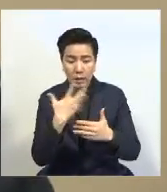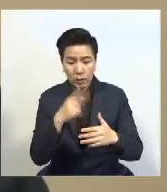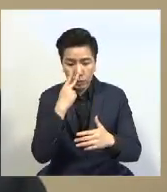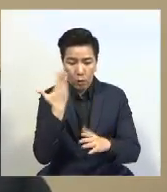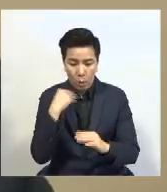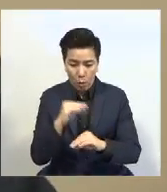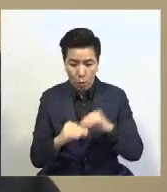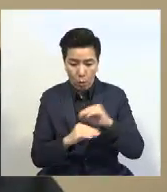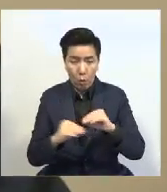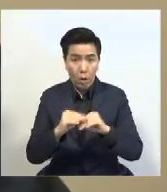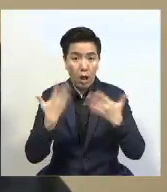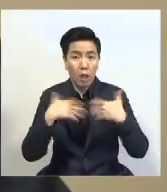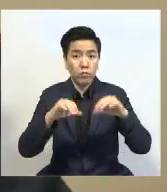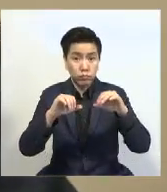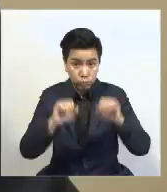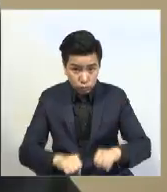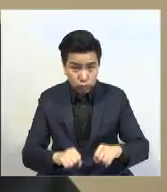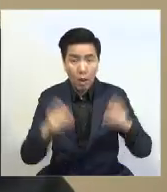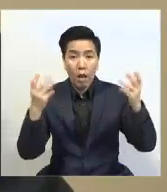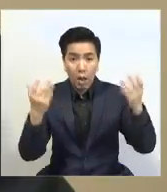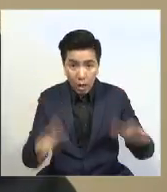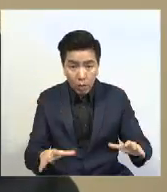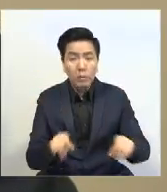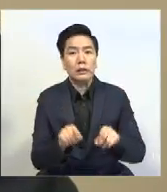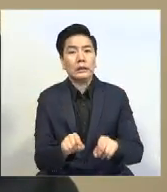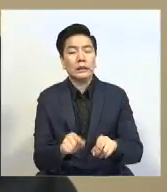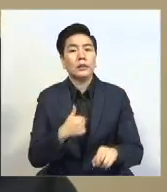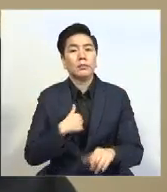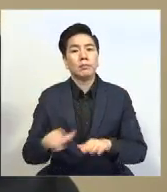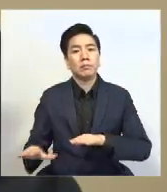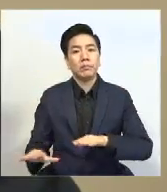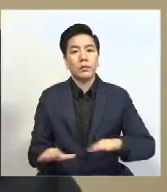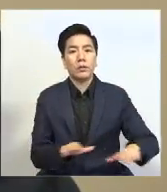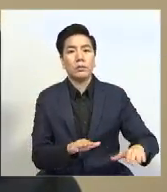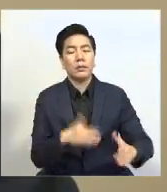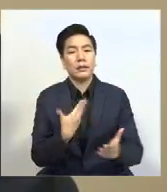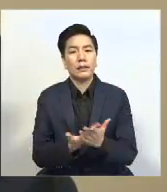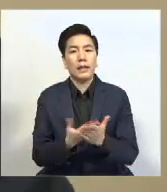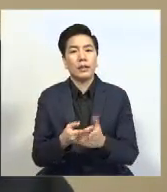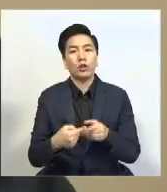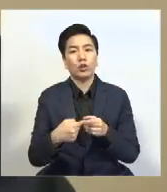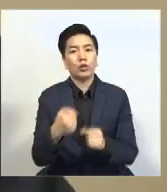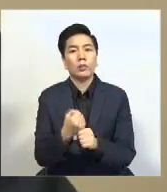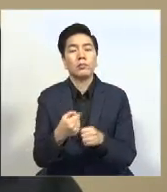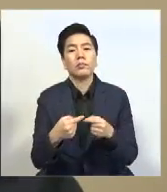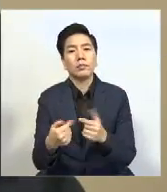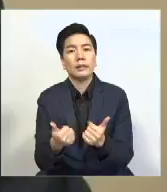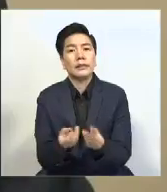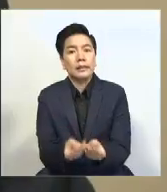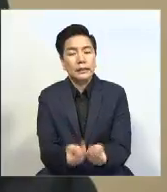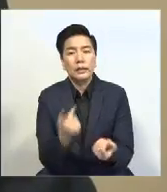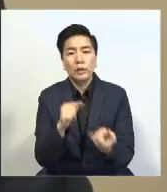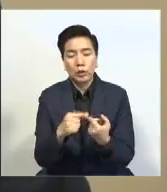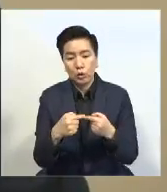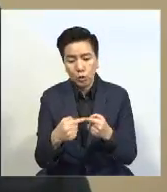ที่ผ่านการเห็นชอบจากสมาชิกของกองทุนหมู่บ้านแล้วเนี่ยเราก็พร้อมที่จะเอาเงินต่อยอดได้ลงไปนะครับเพราะการต่อยอด